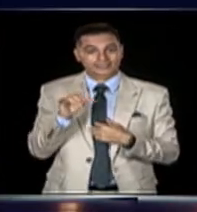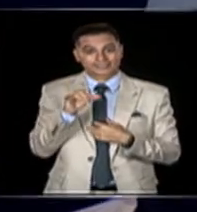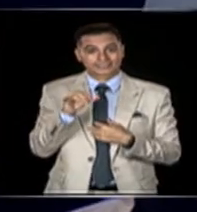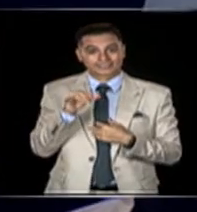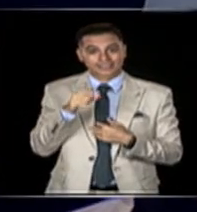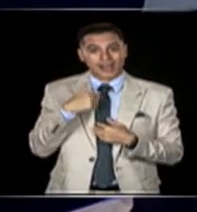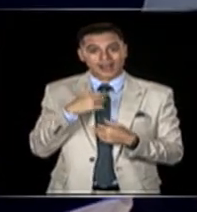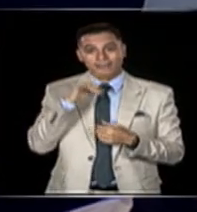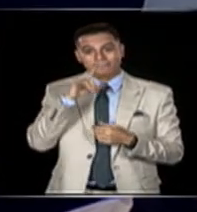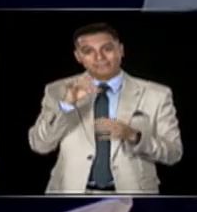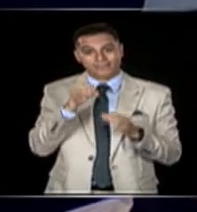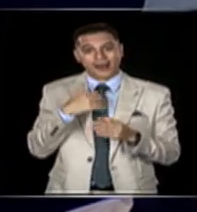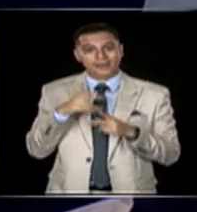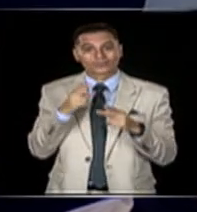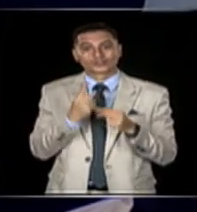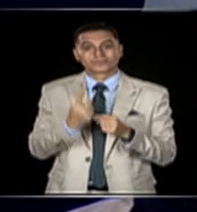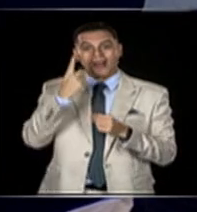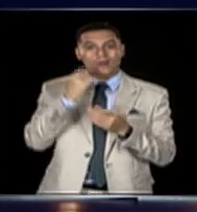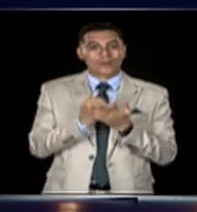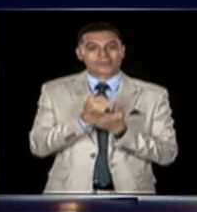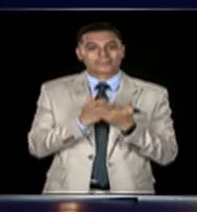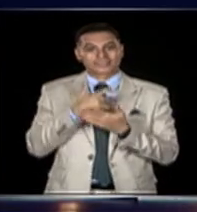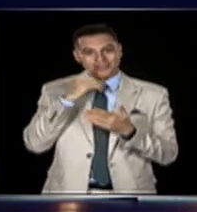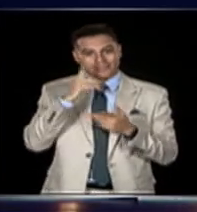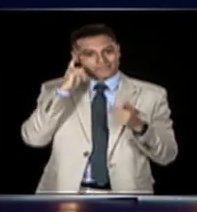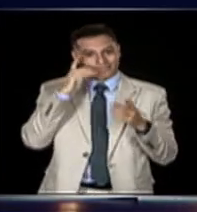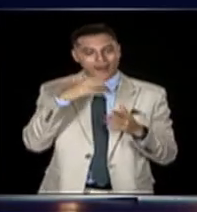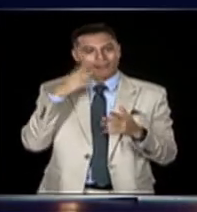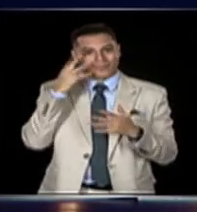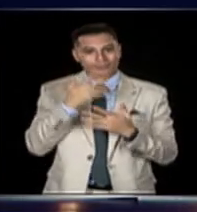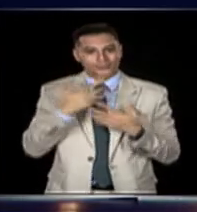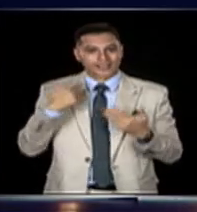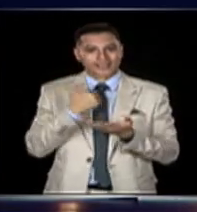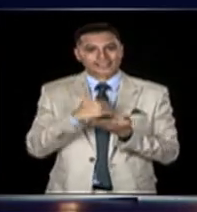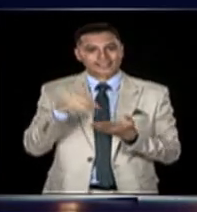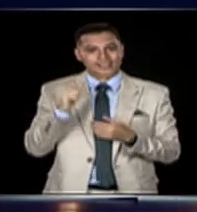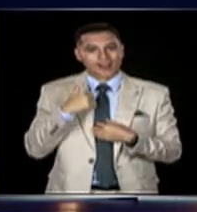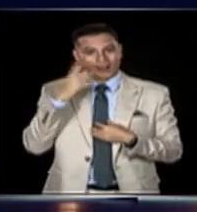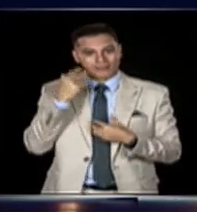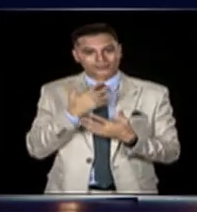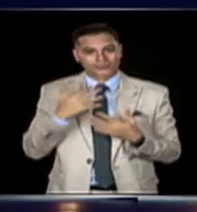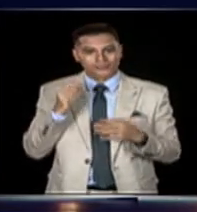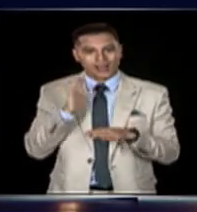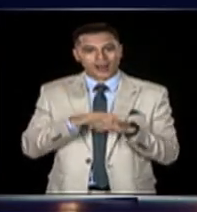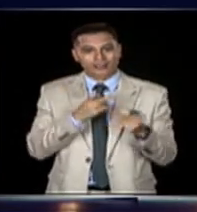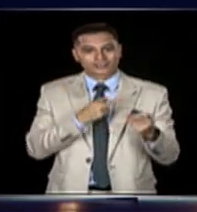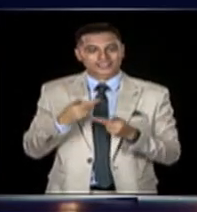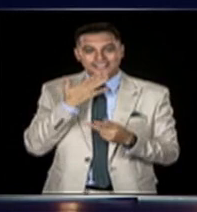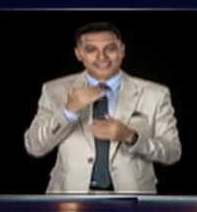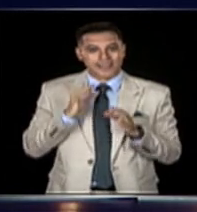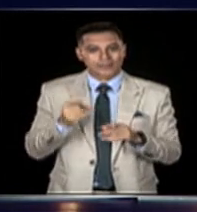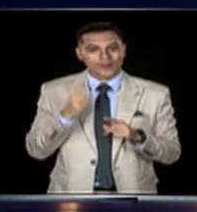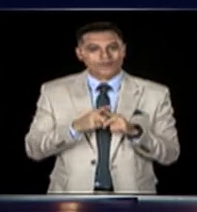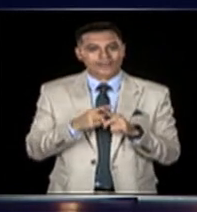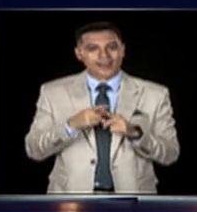جدا، أنا متابعة حضرتك من موسم الأول المدارس. مبسوطة جدا أن أنا جيت النهارده. أنا مبسوط كمان على الزيارة الجميلة، وعجبني